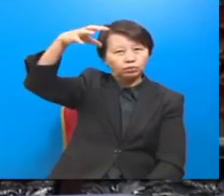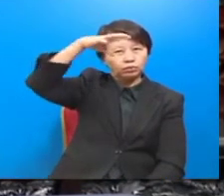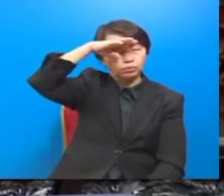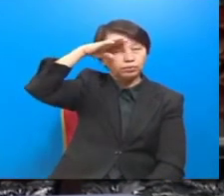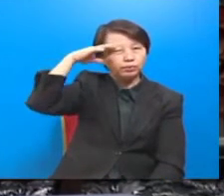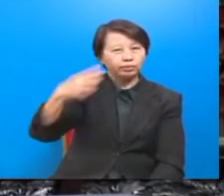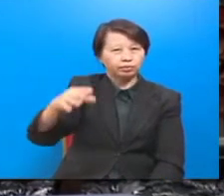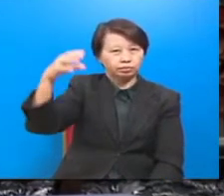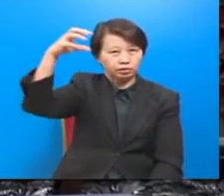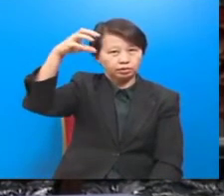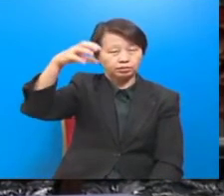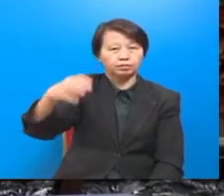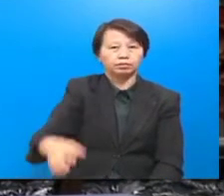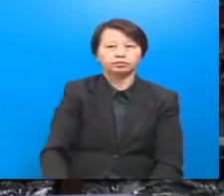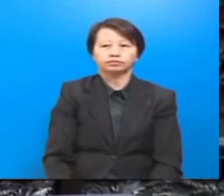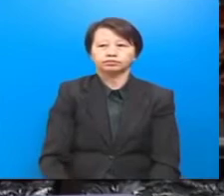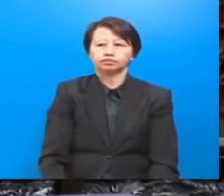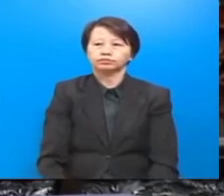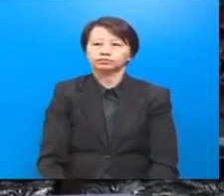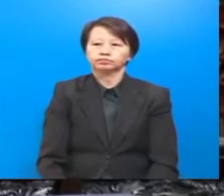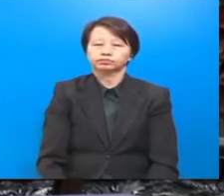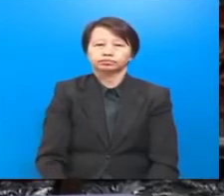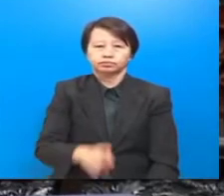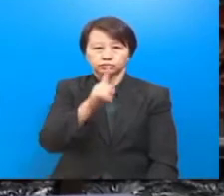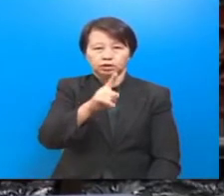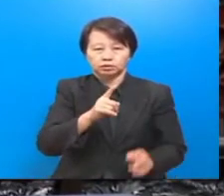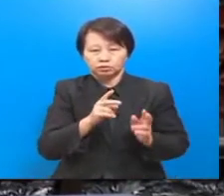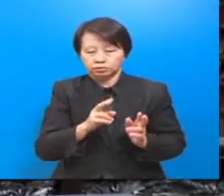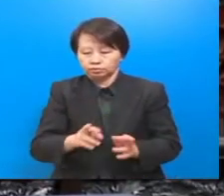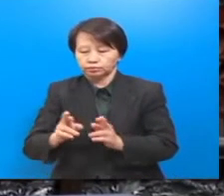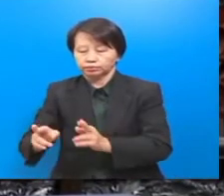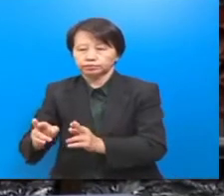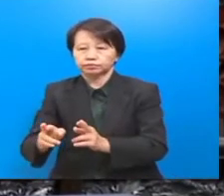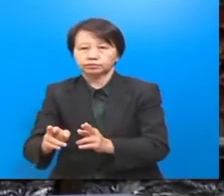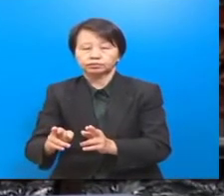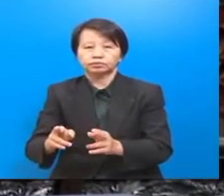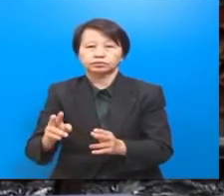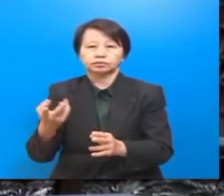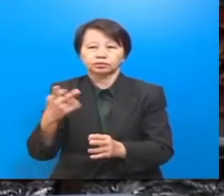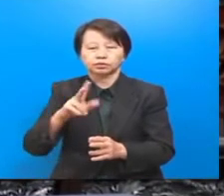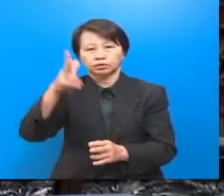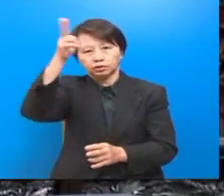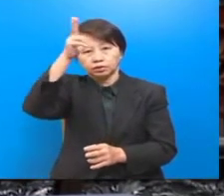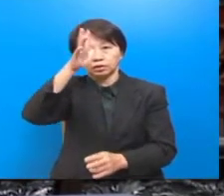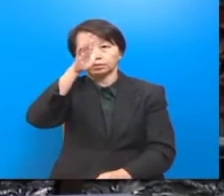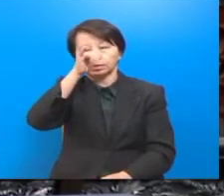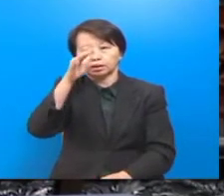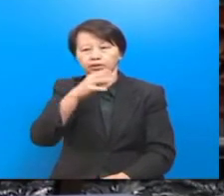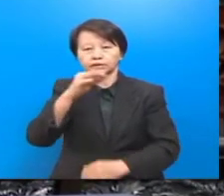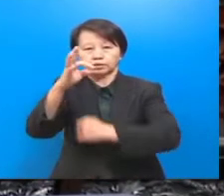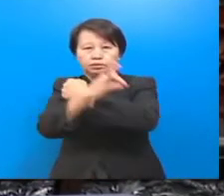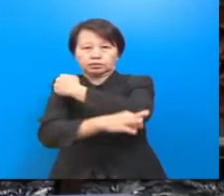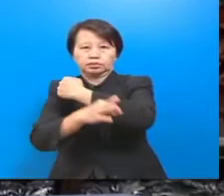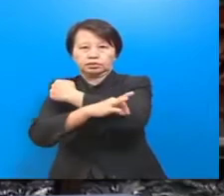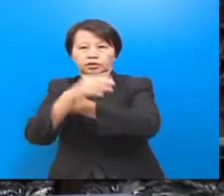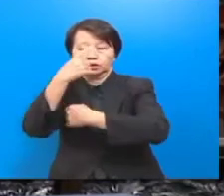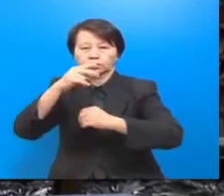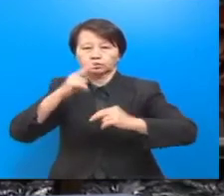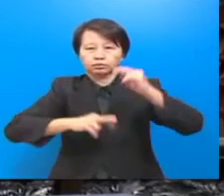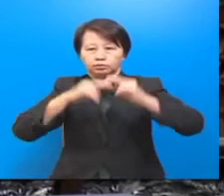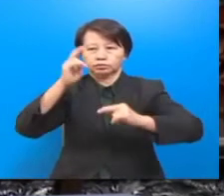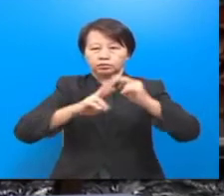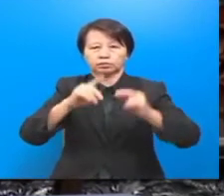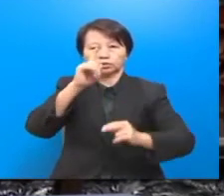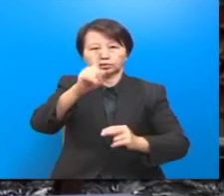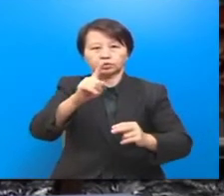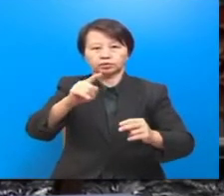juga suatu perancangan kajian trafo diadakan di antara kerajaan dan jumlah ke dan disneyland bagi membenjol